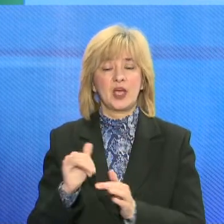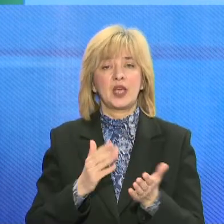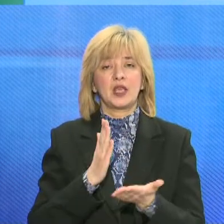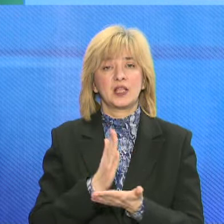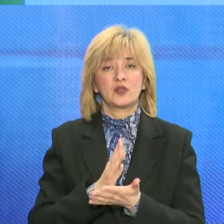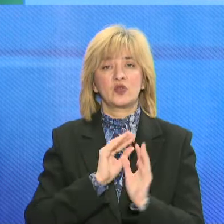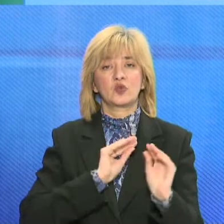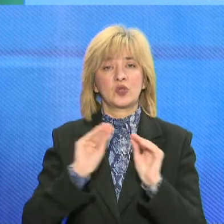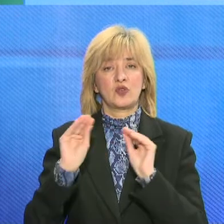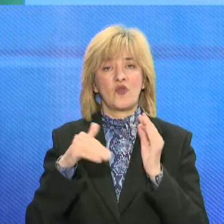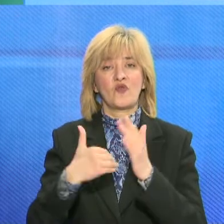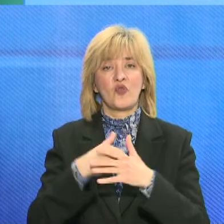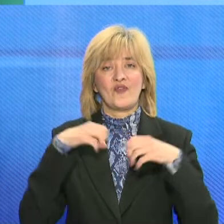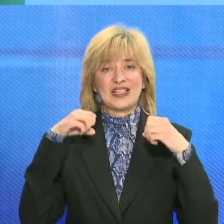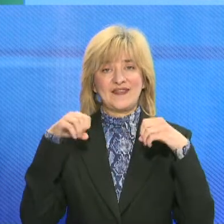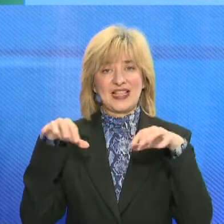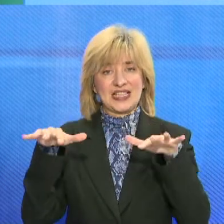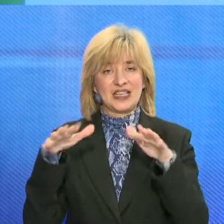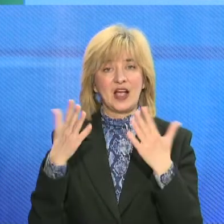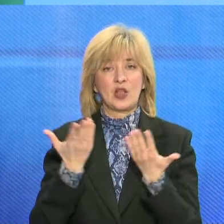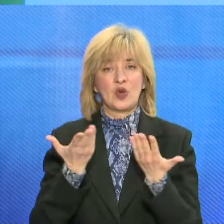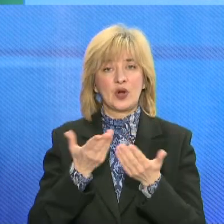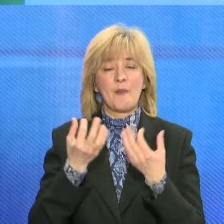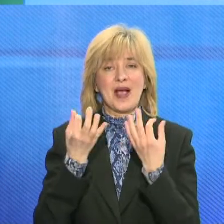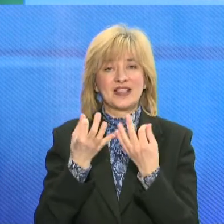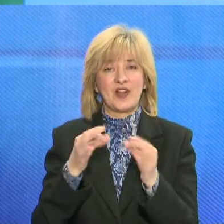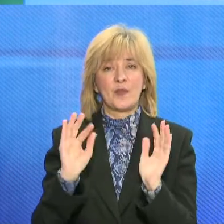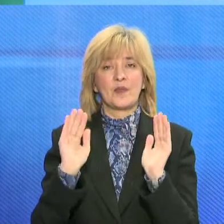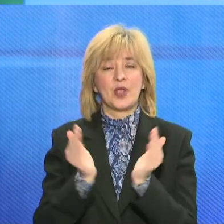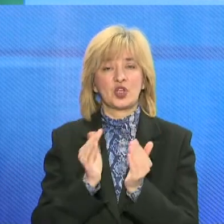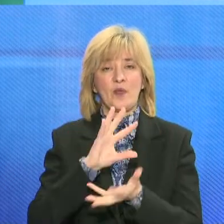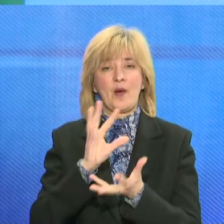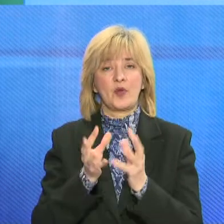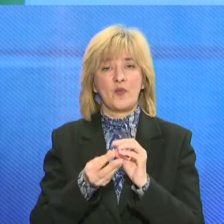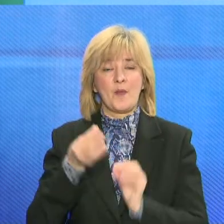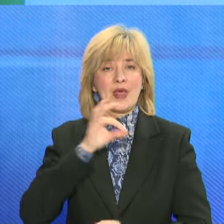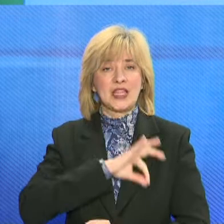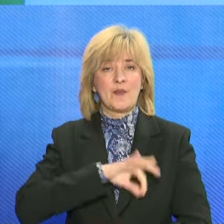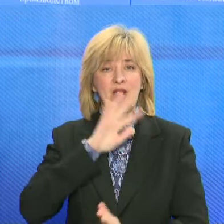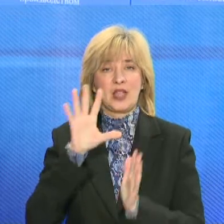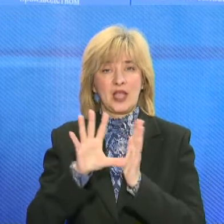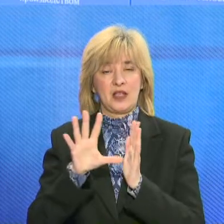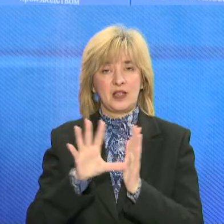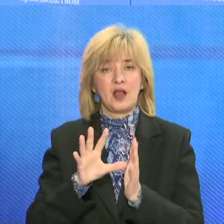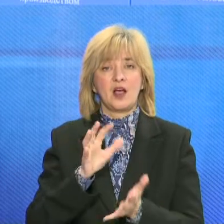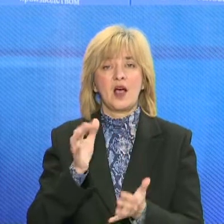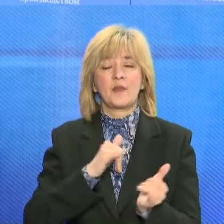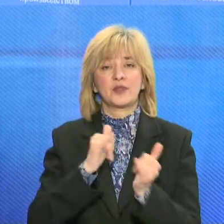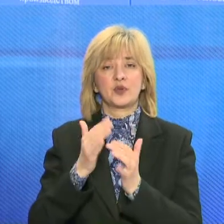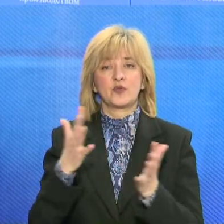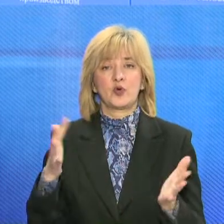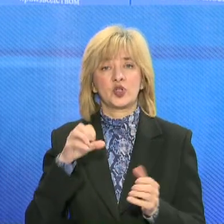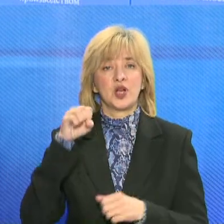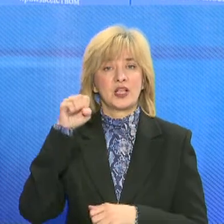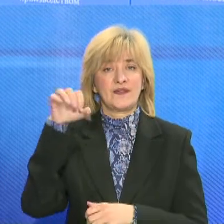светодиодных светильников, которые позволяли бы при меньшем объеме потребления электрической энергии обеспечить больше охват освещения в